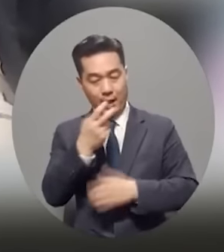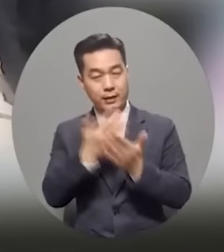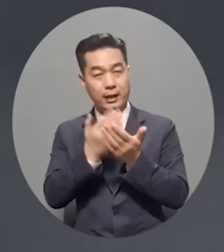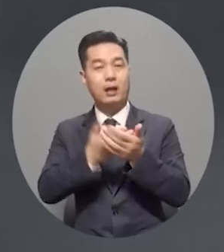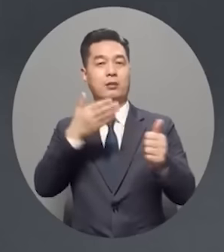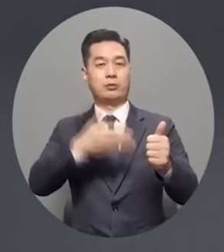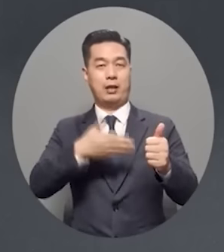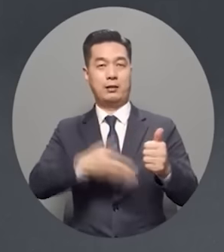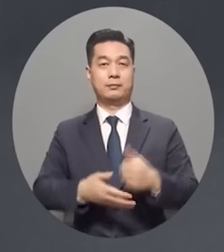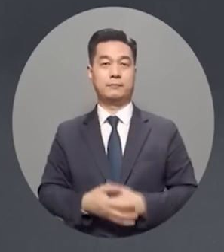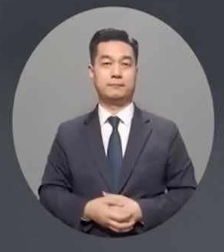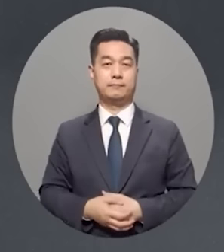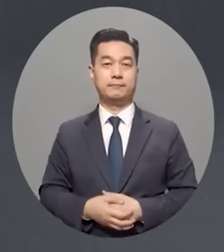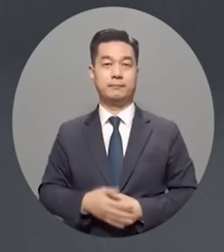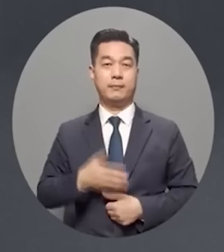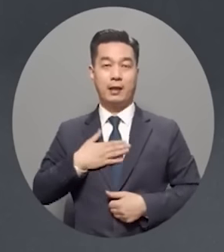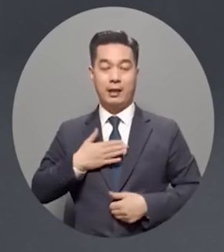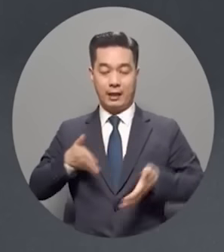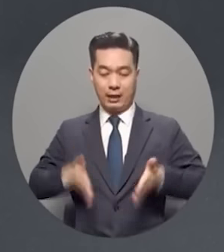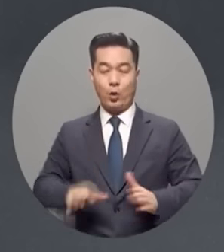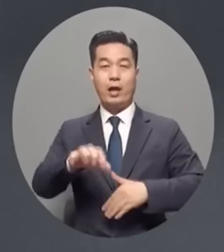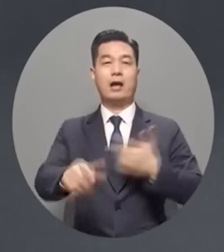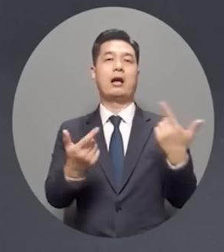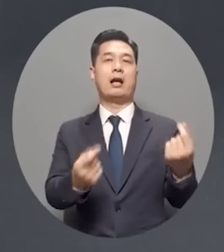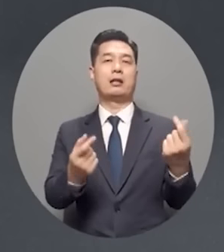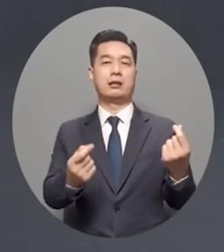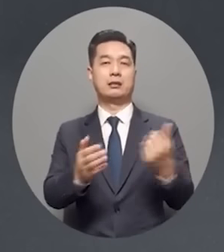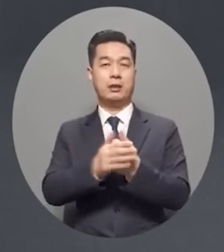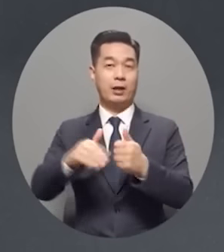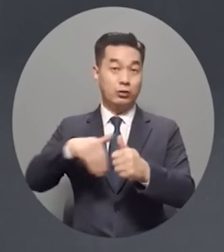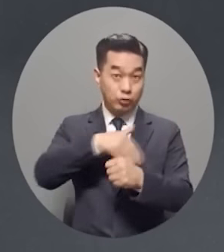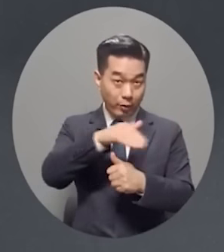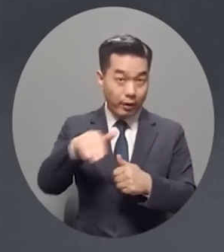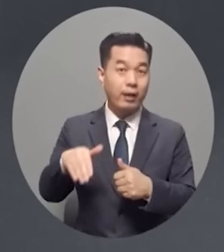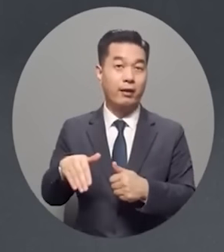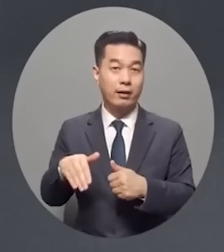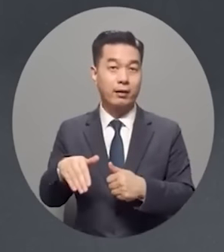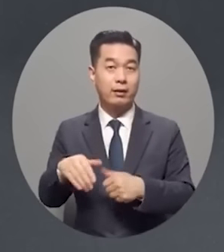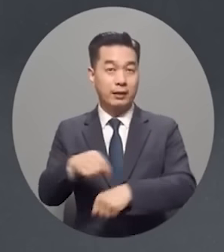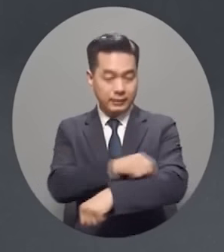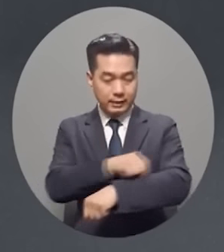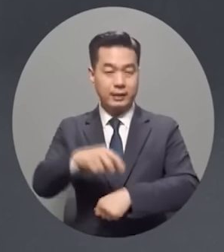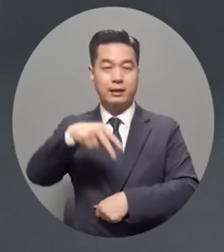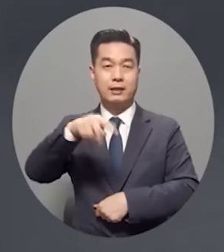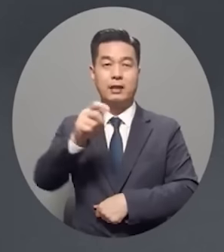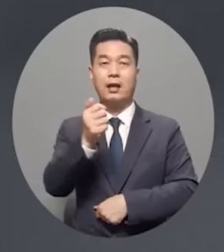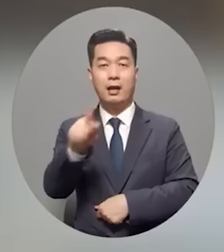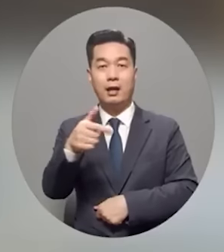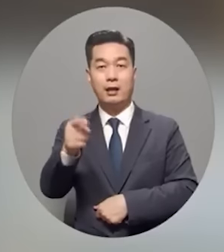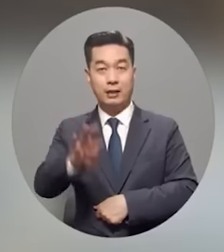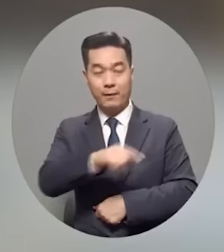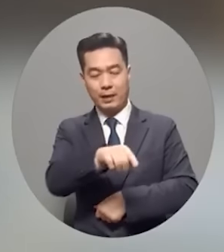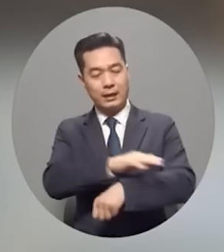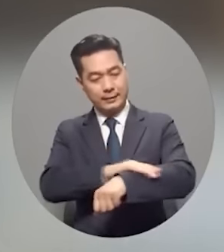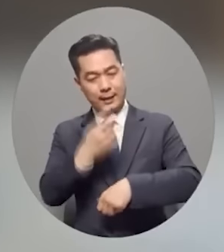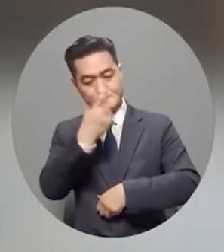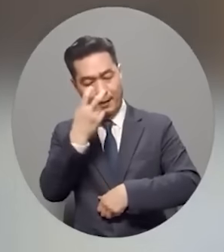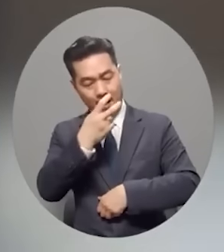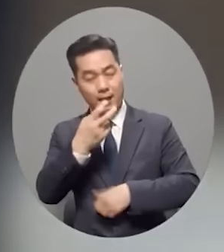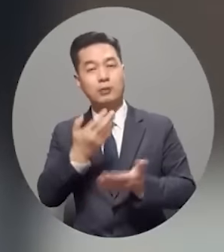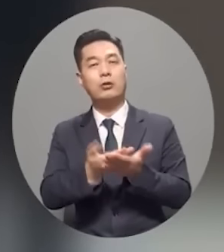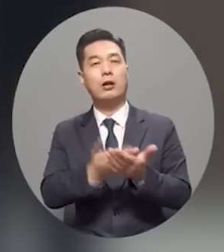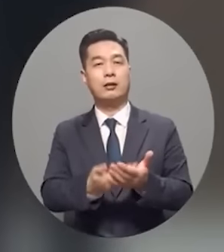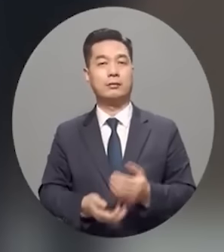부탁합니다. 여도 내 같은 고향인데 특히 사갑에는 단디 좀 챙겨주이소. 그리고는 바로